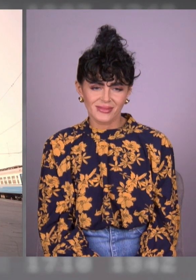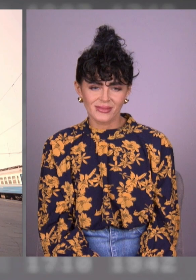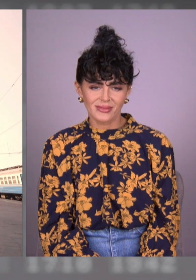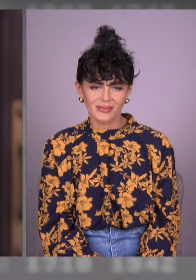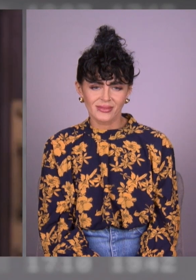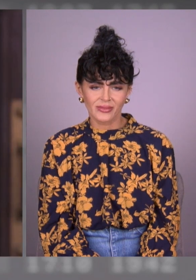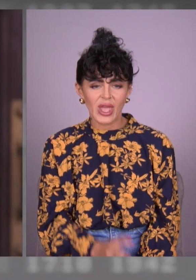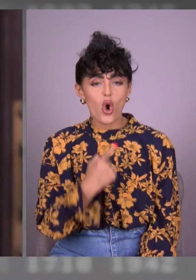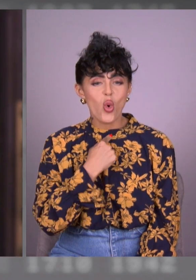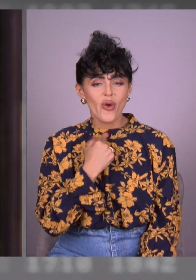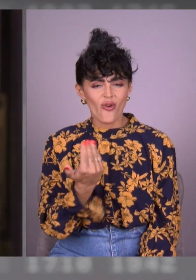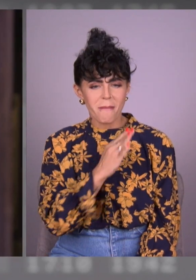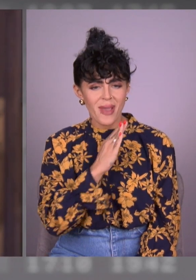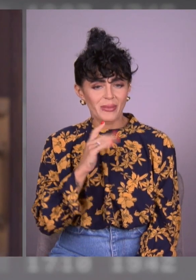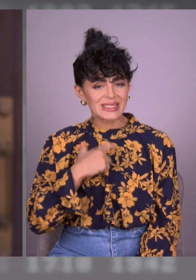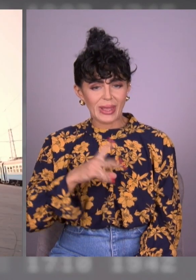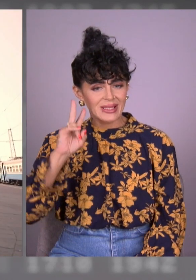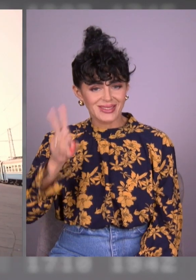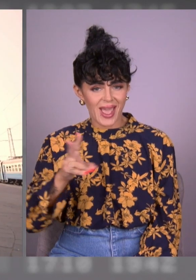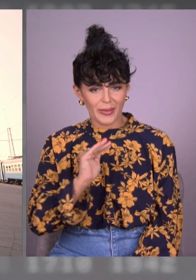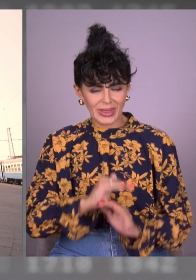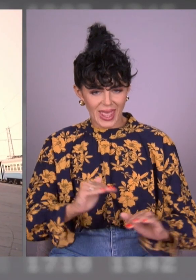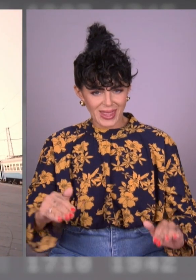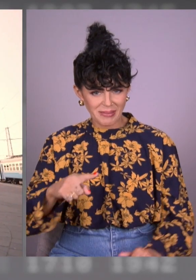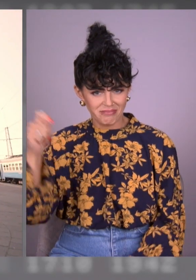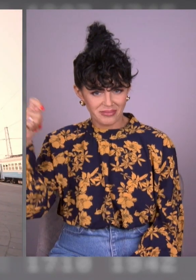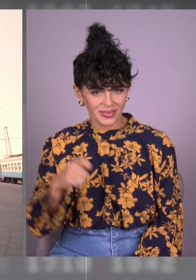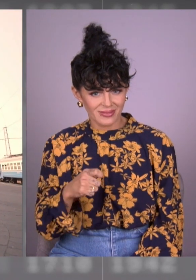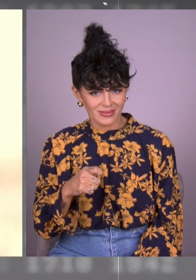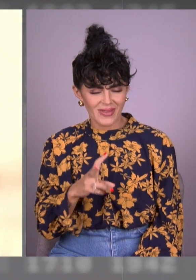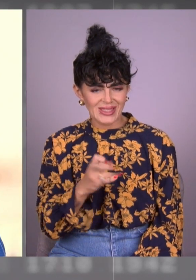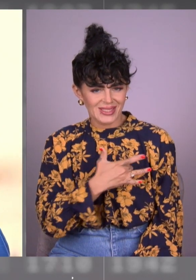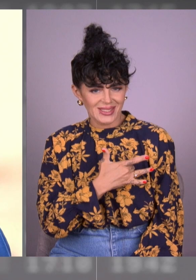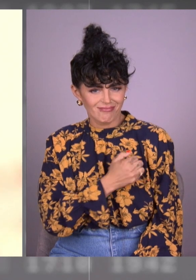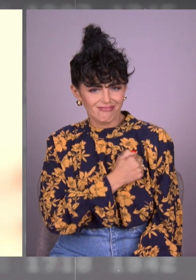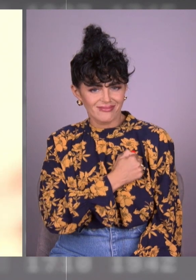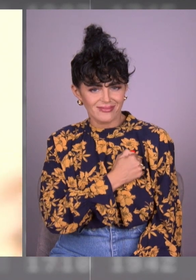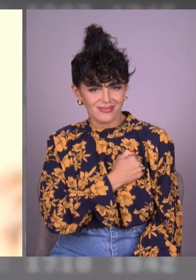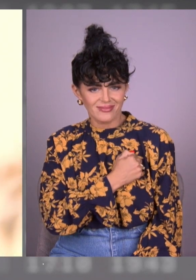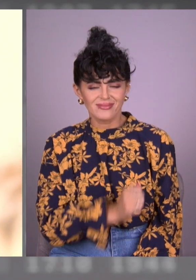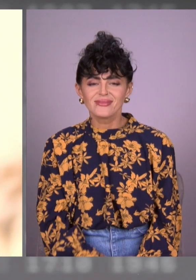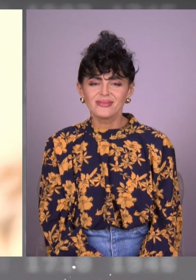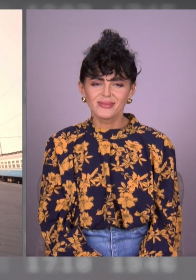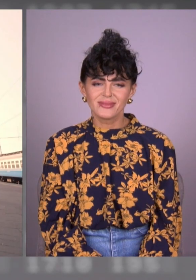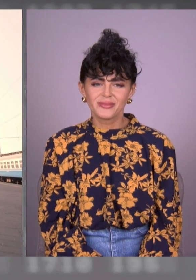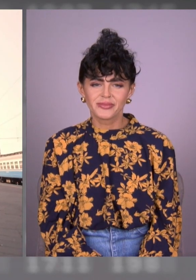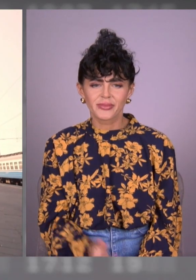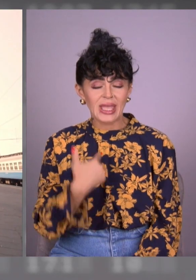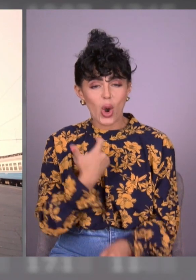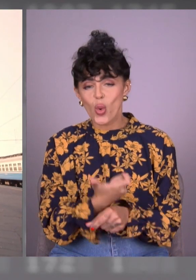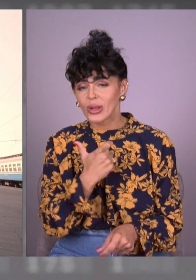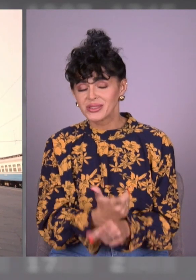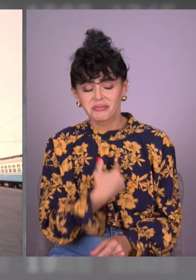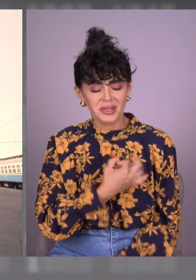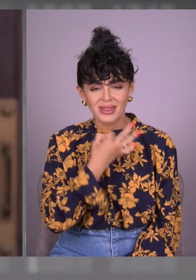Судячи з голосу мами, вона нічого не підозрює, так? Так. Аж серце калатається, правда? Так, ви приємні. Я обожнюю, коли день Думаю.